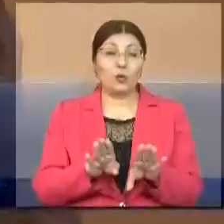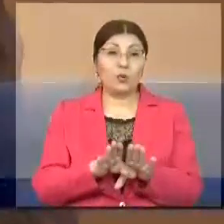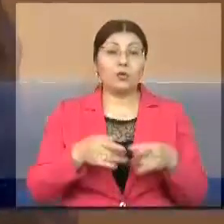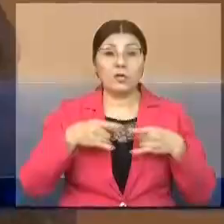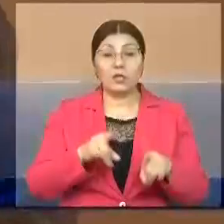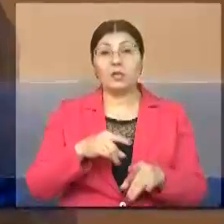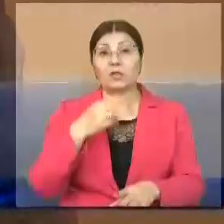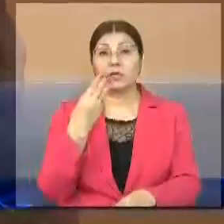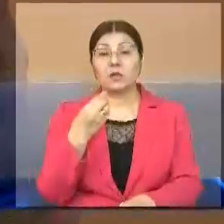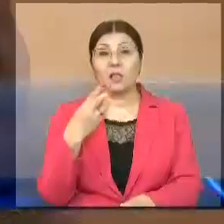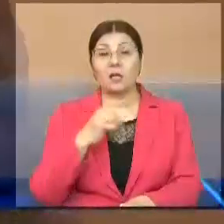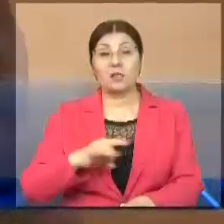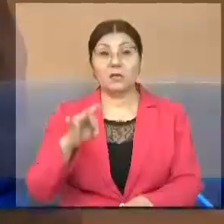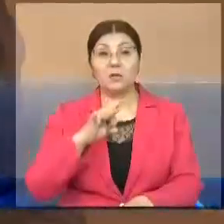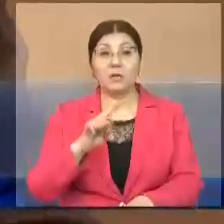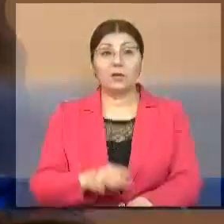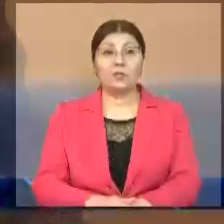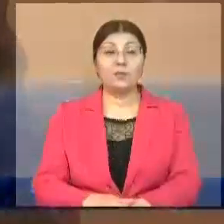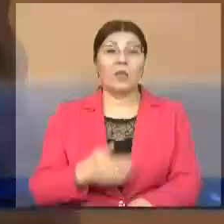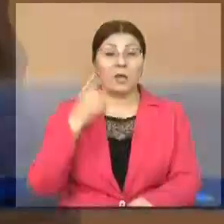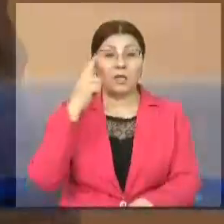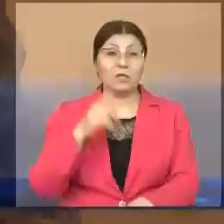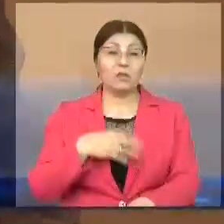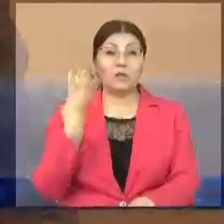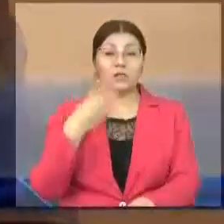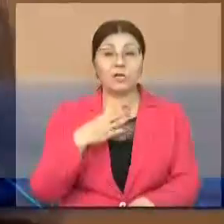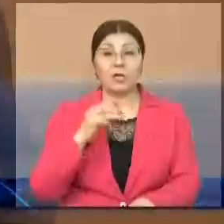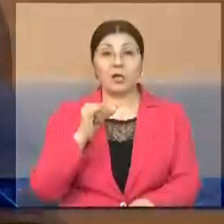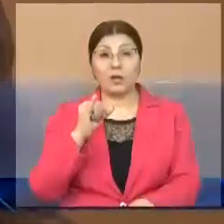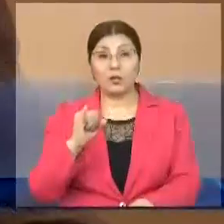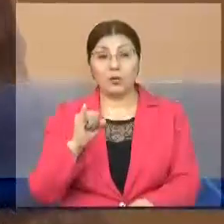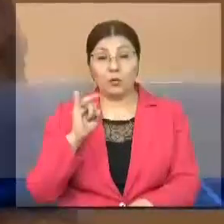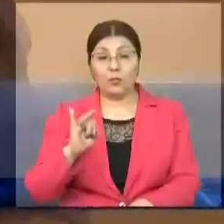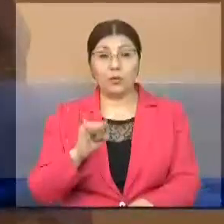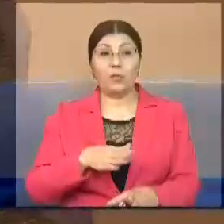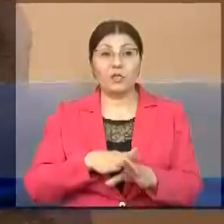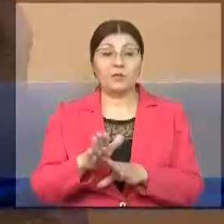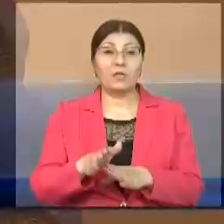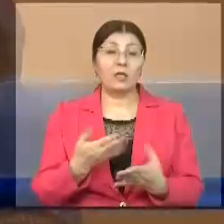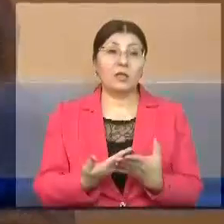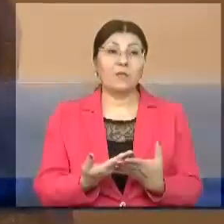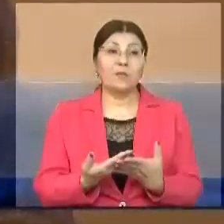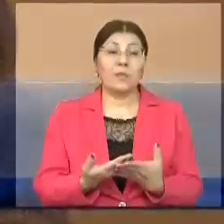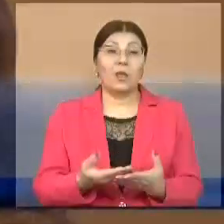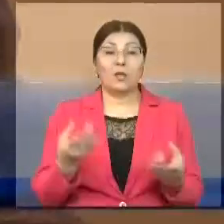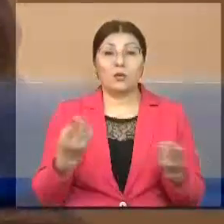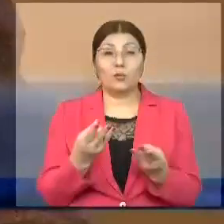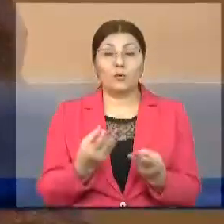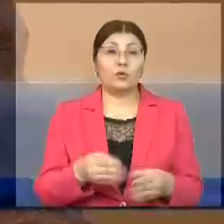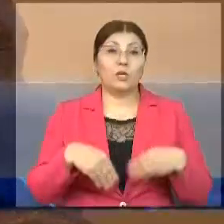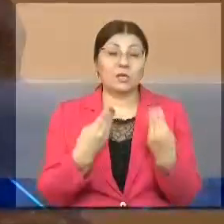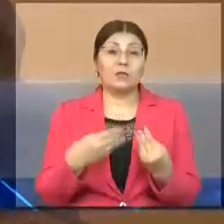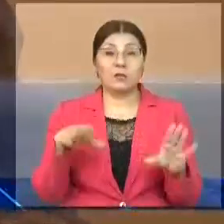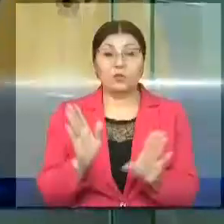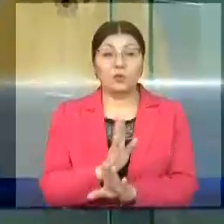сохранил чистое звучание кюи в Казанғапа. Я знаю около 40 кюев композитора. Исполняя эти произведения, нужно отдаваться музыке со